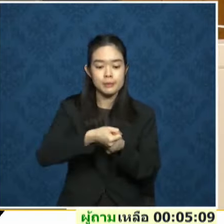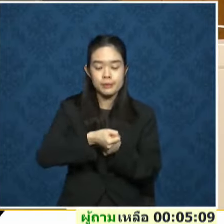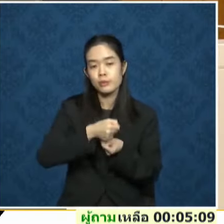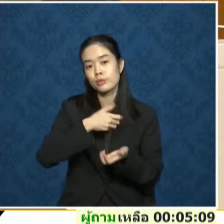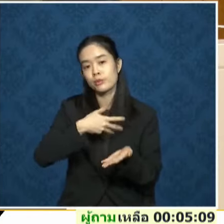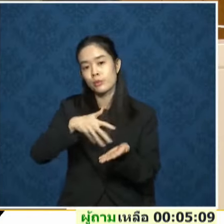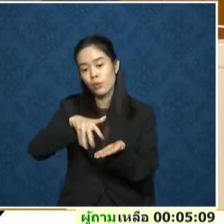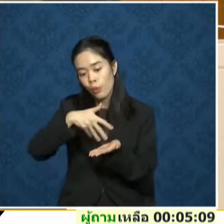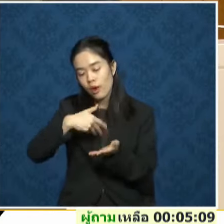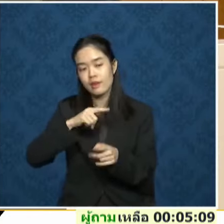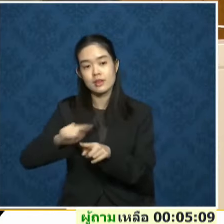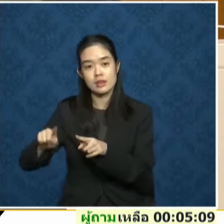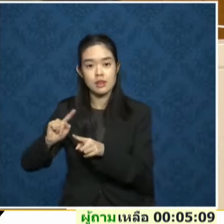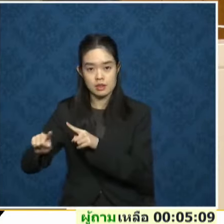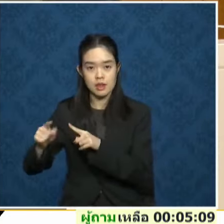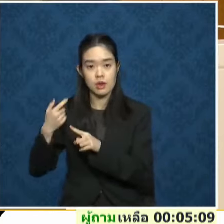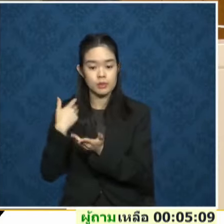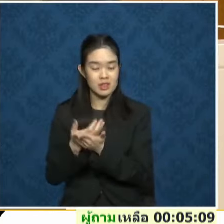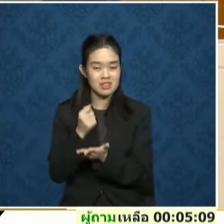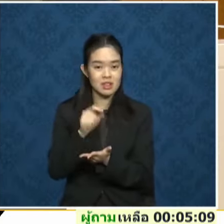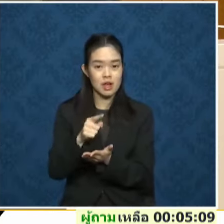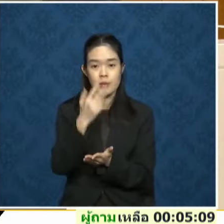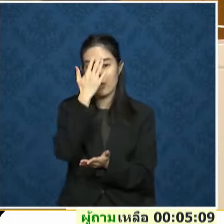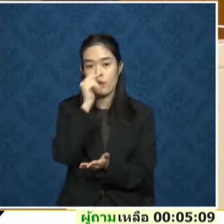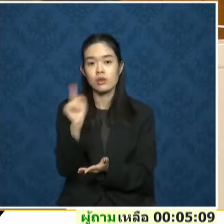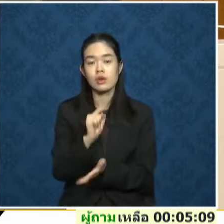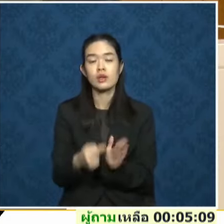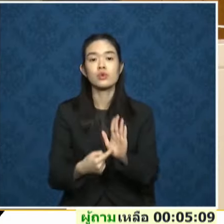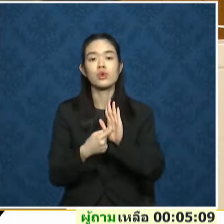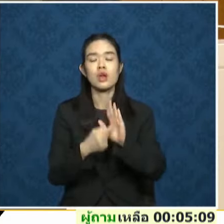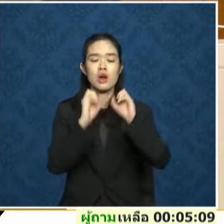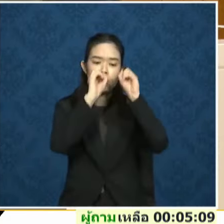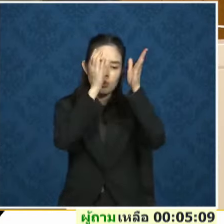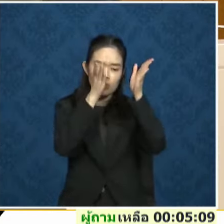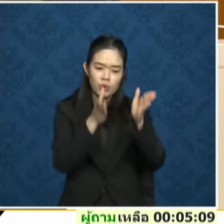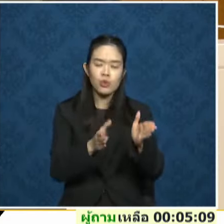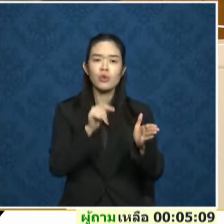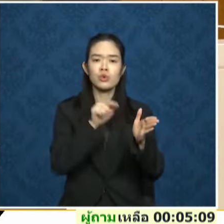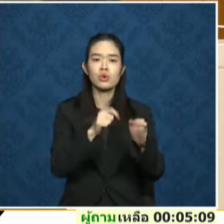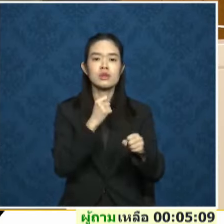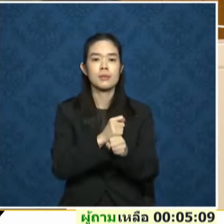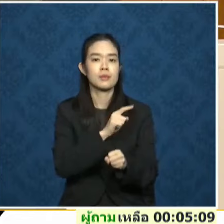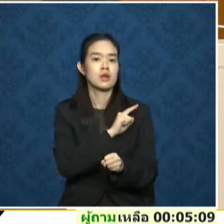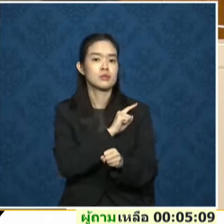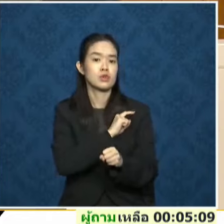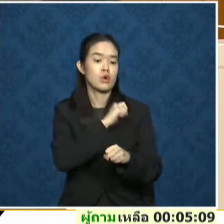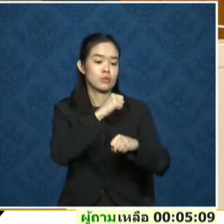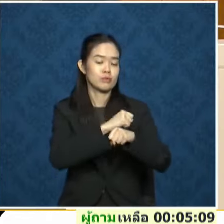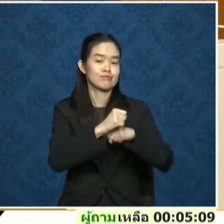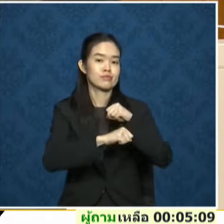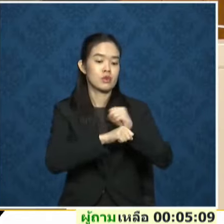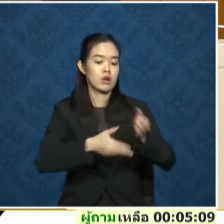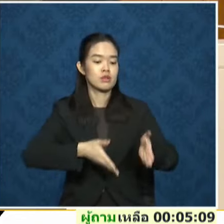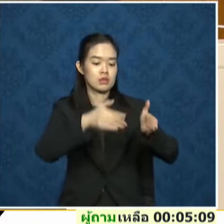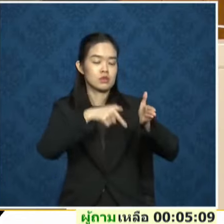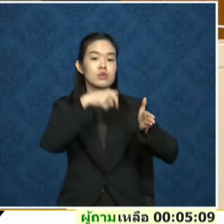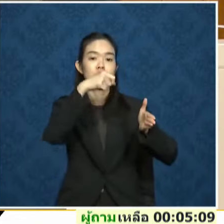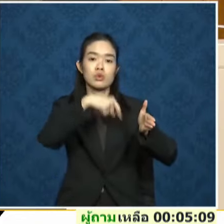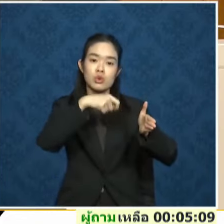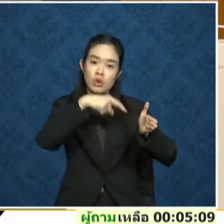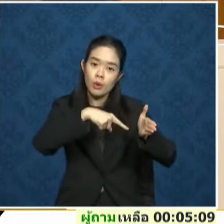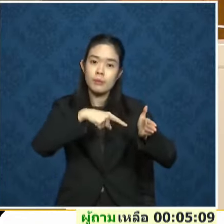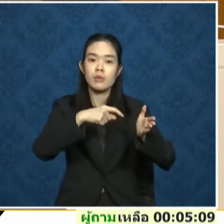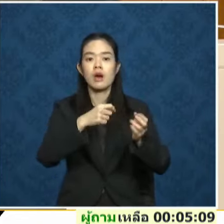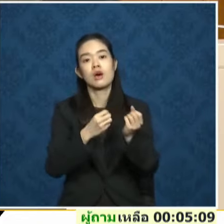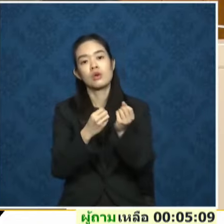องมาทำงานประเภทตัดต้นไม้ซ่อมอาคารหรืออะไรต่างๆซึ่งต